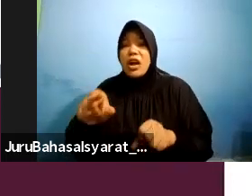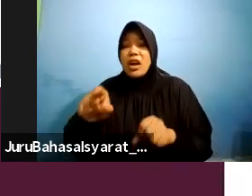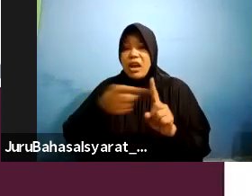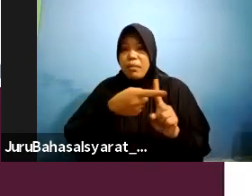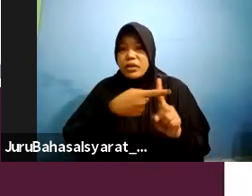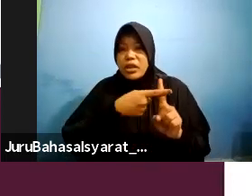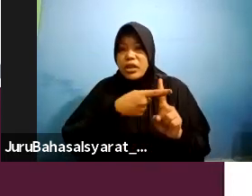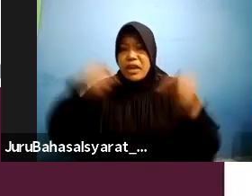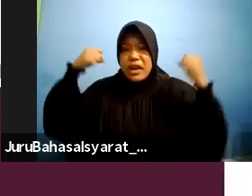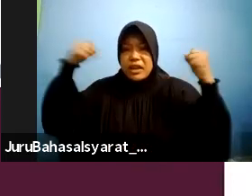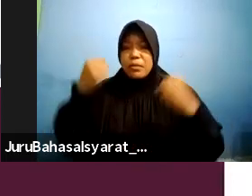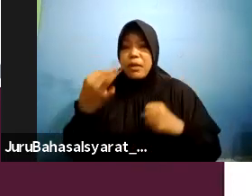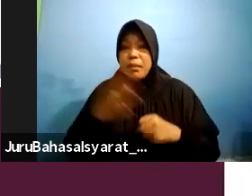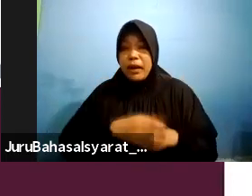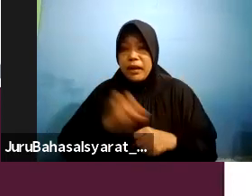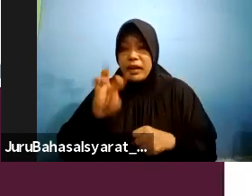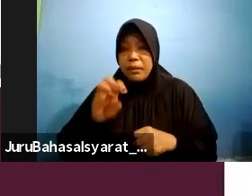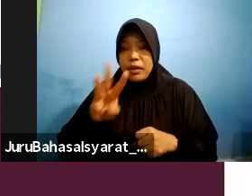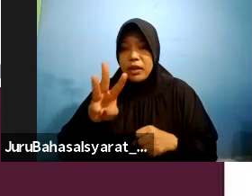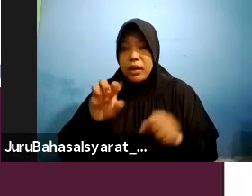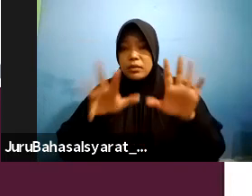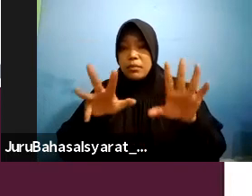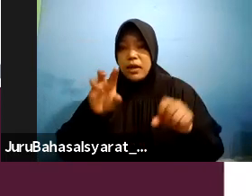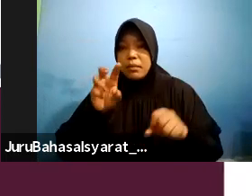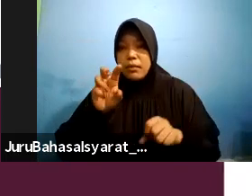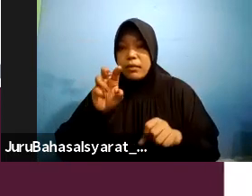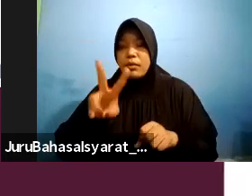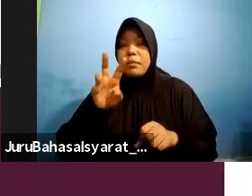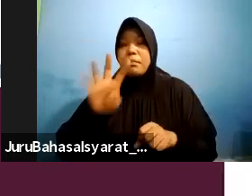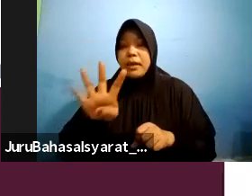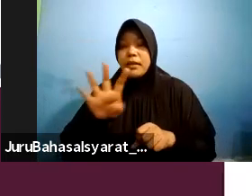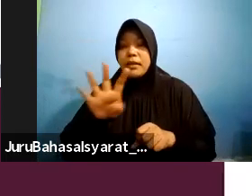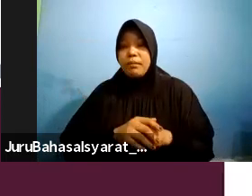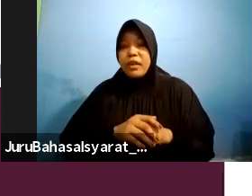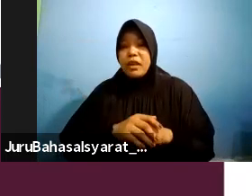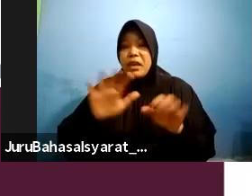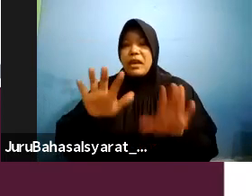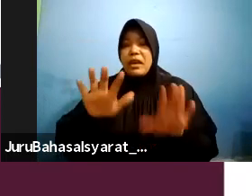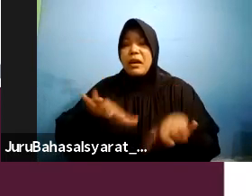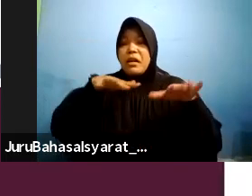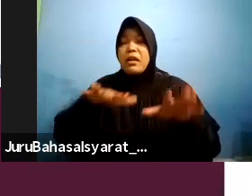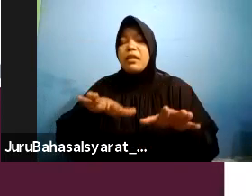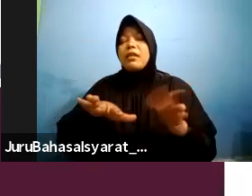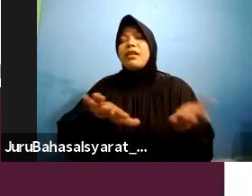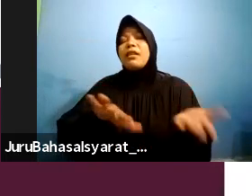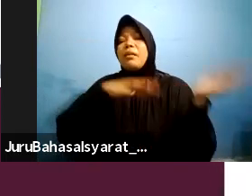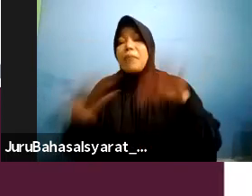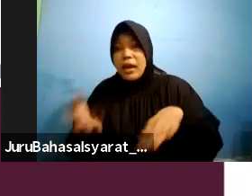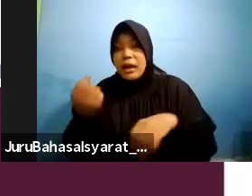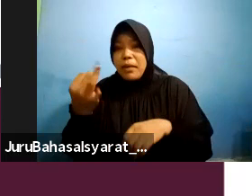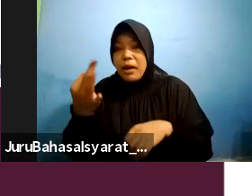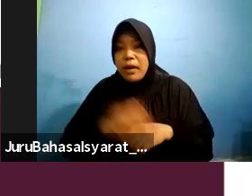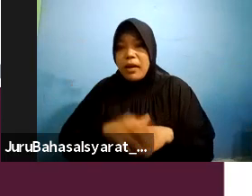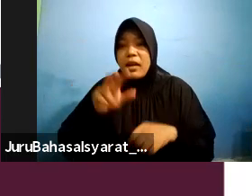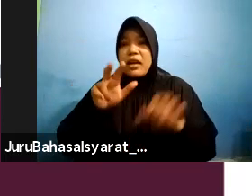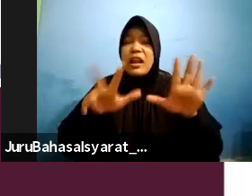33.000, meninggal 804. Ini lebih sedikit dari Jawa Timur, tetapi ini manusia, jadi saya juga tidak bangga mengenai